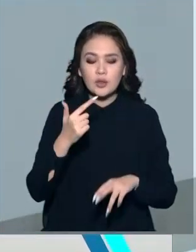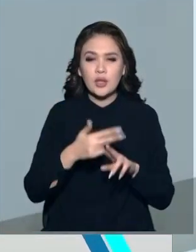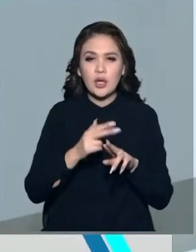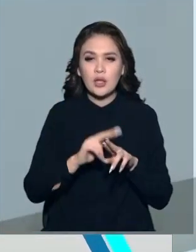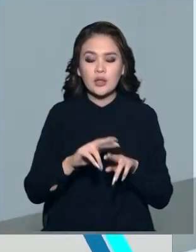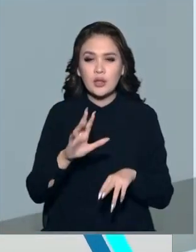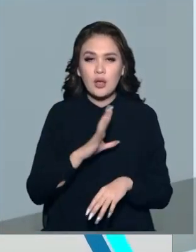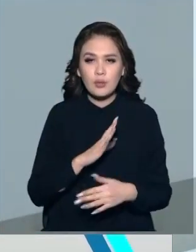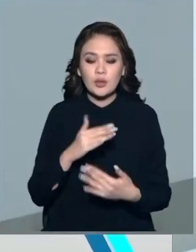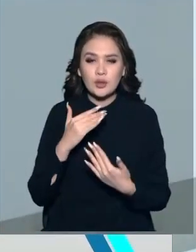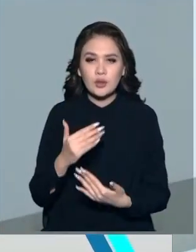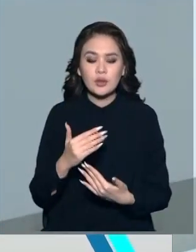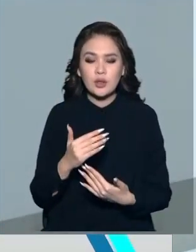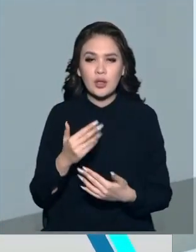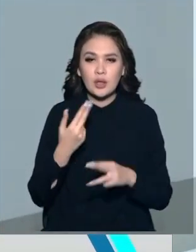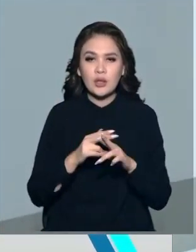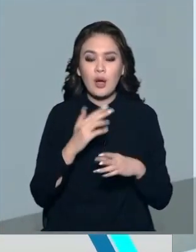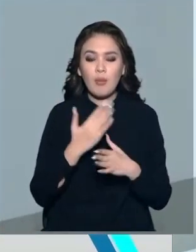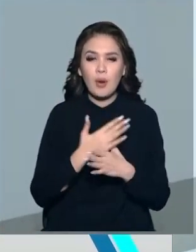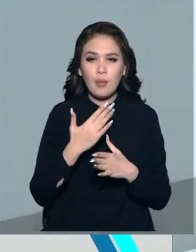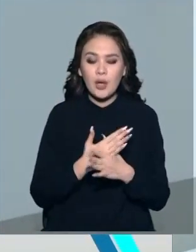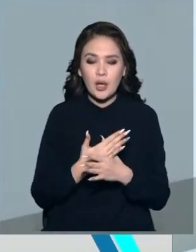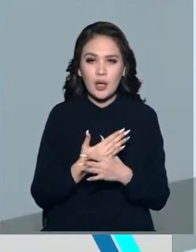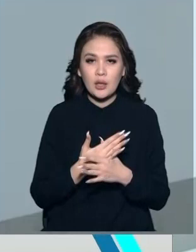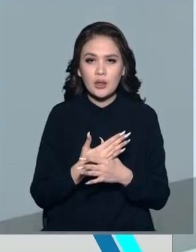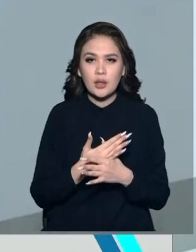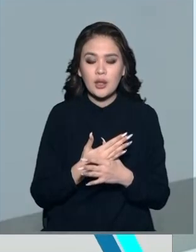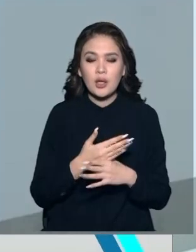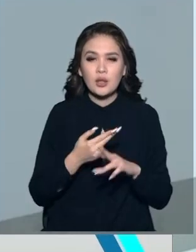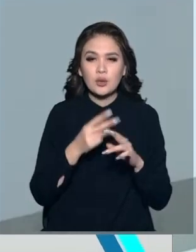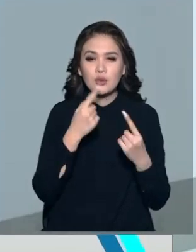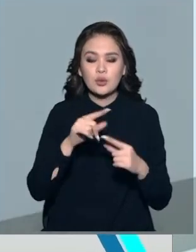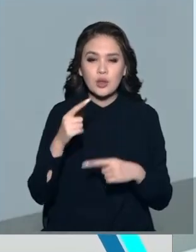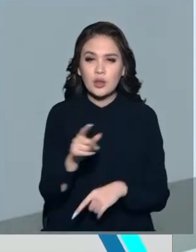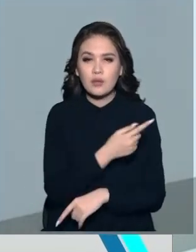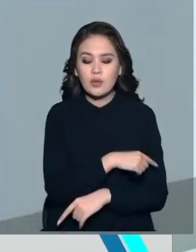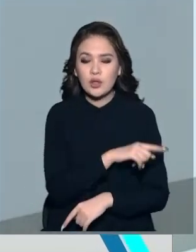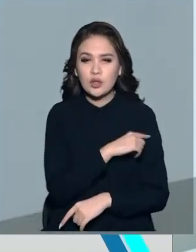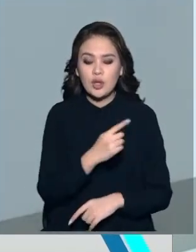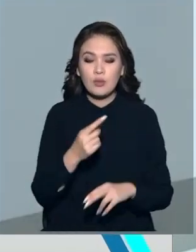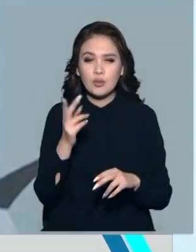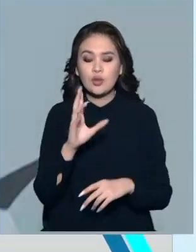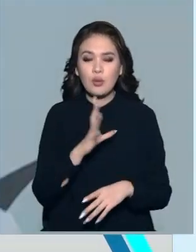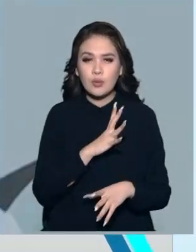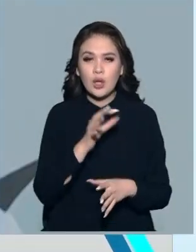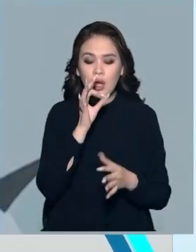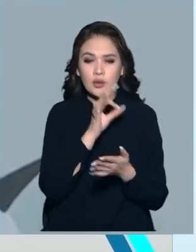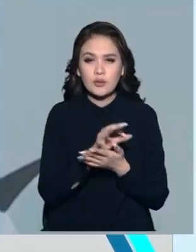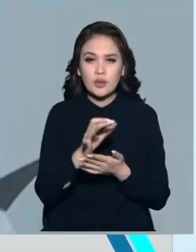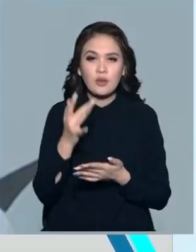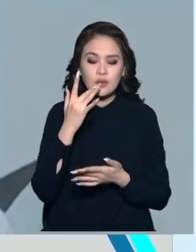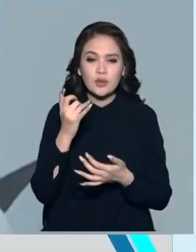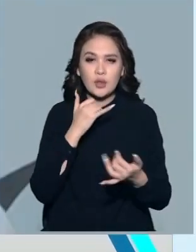хирург, который помогает другим врачам, консультирует, всегда на связи